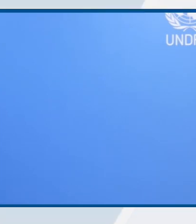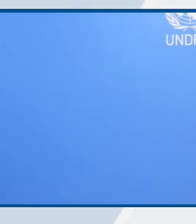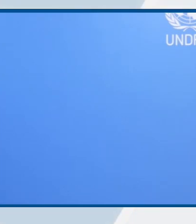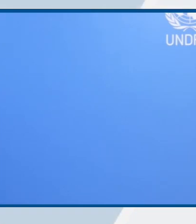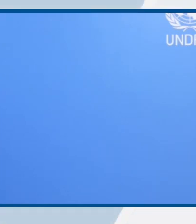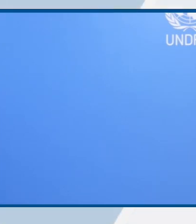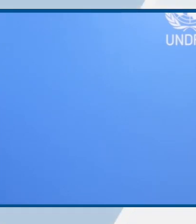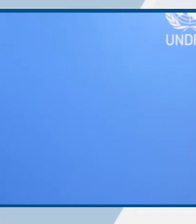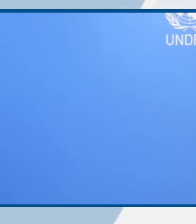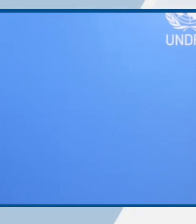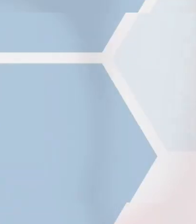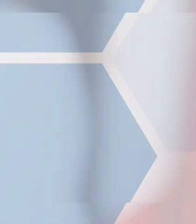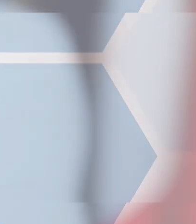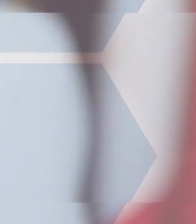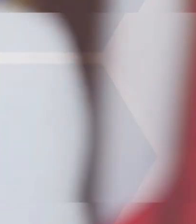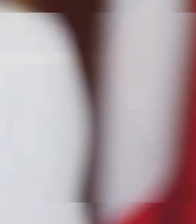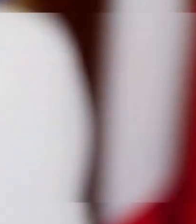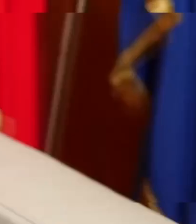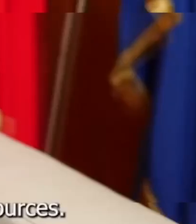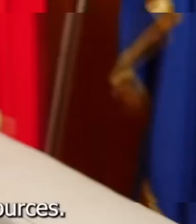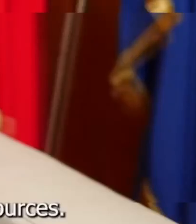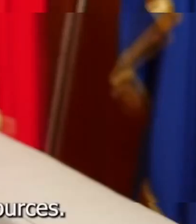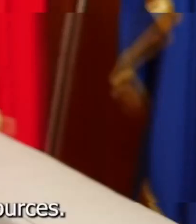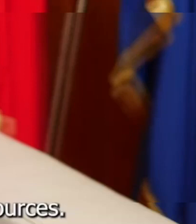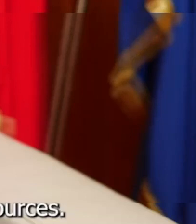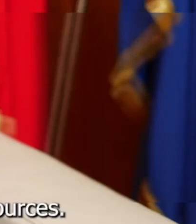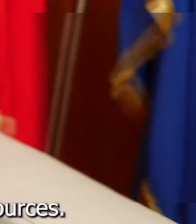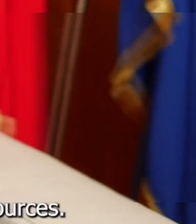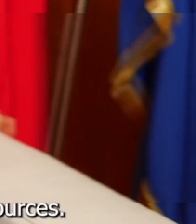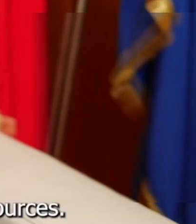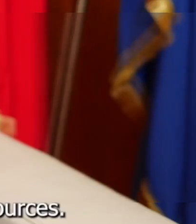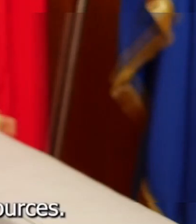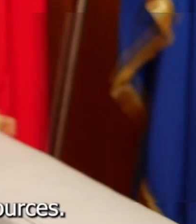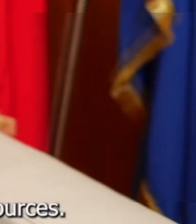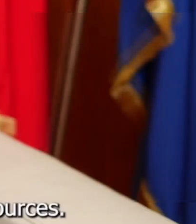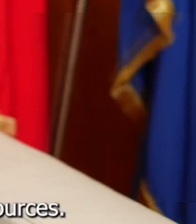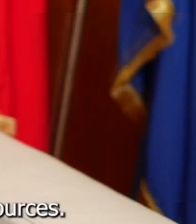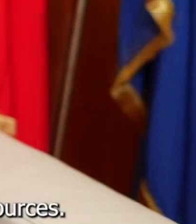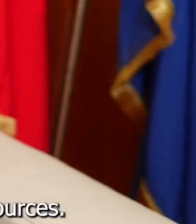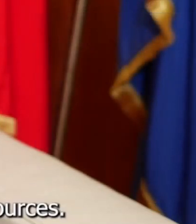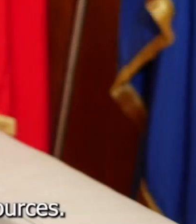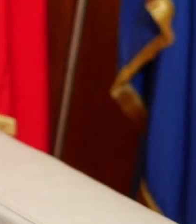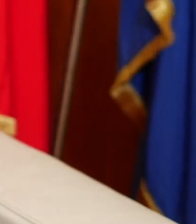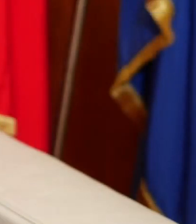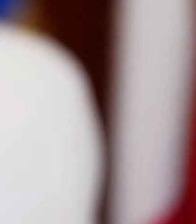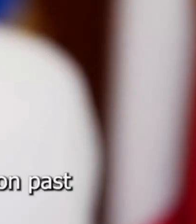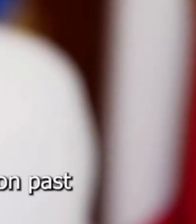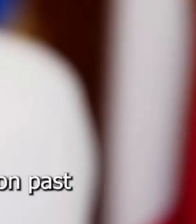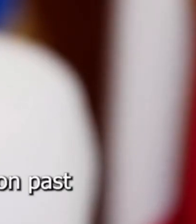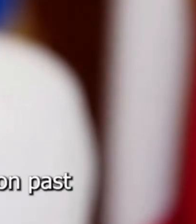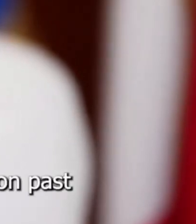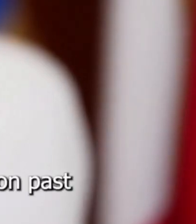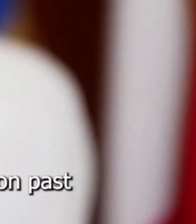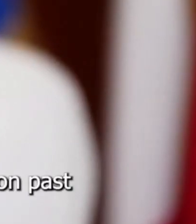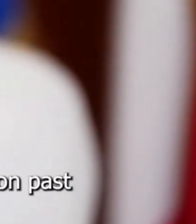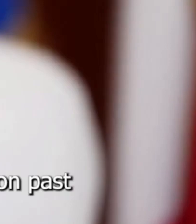visione chiara di strategie di ripresa ben definite e di un uso più efficace ed efficiente delle risorse economiche. La